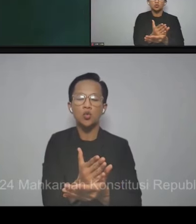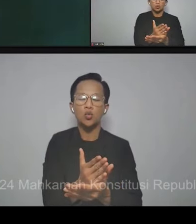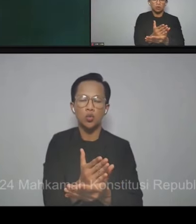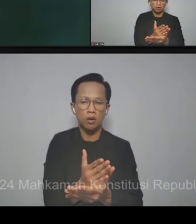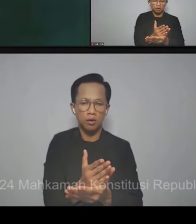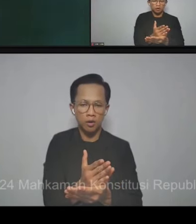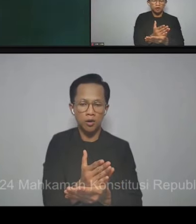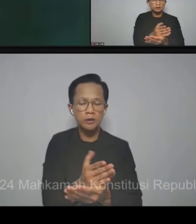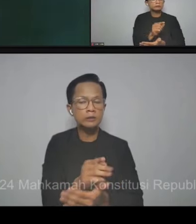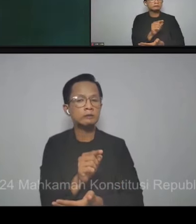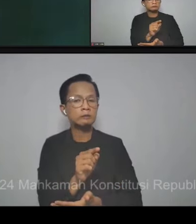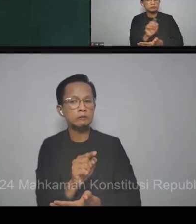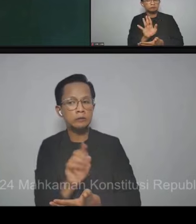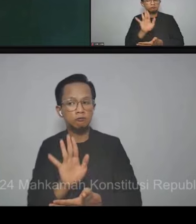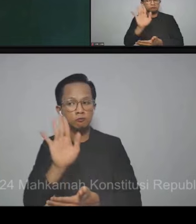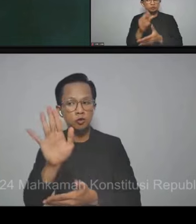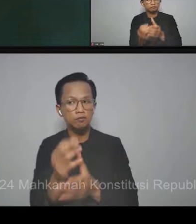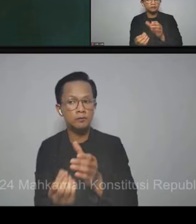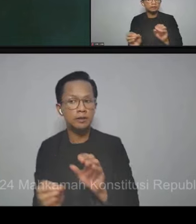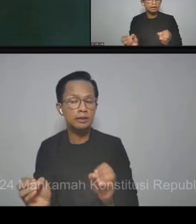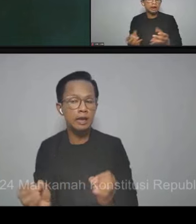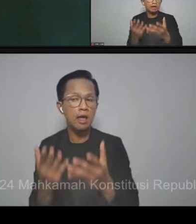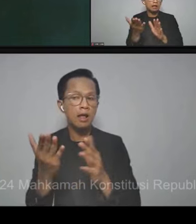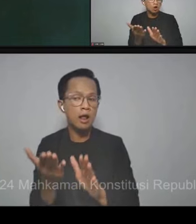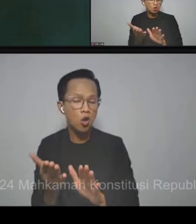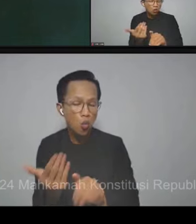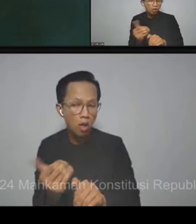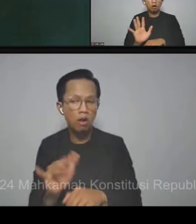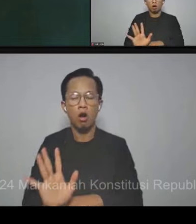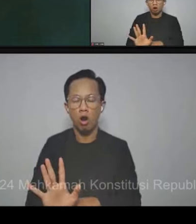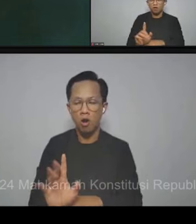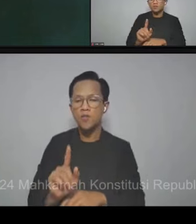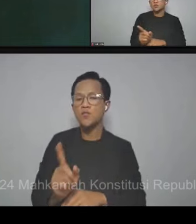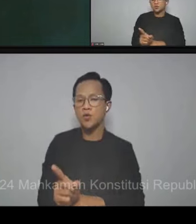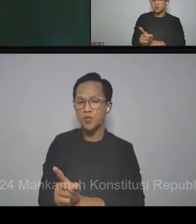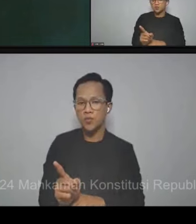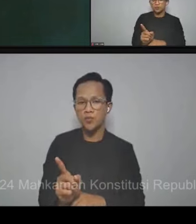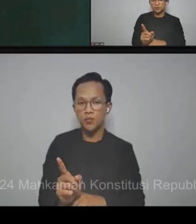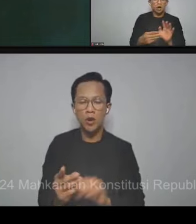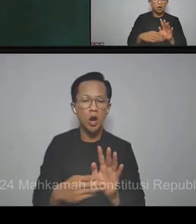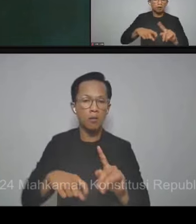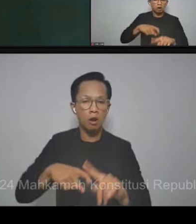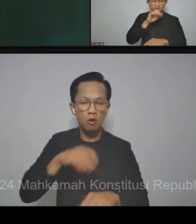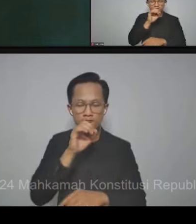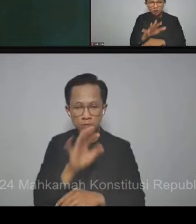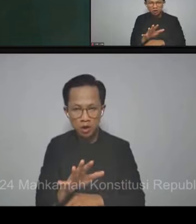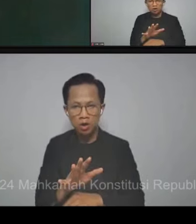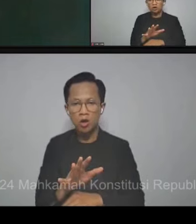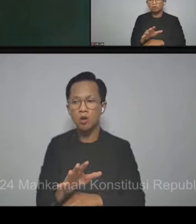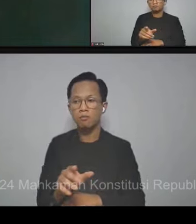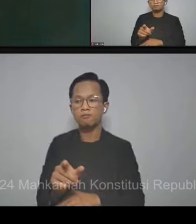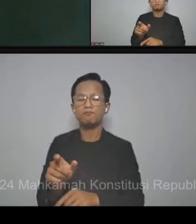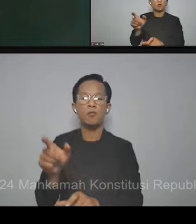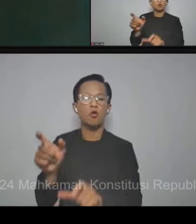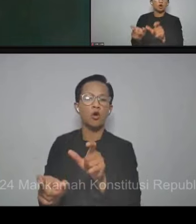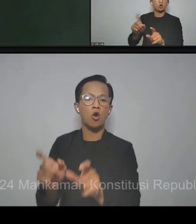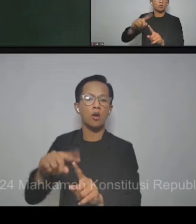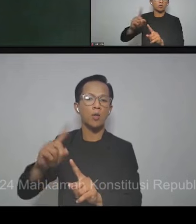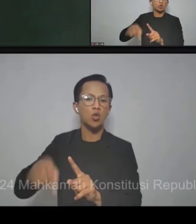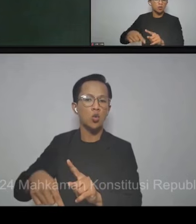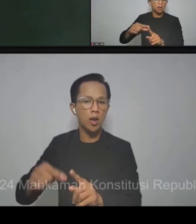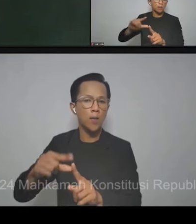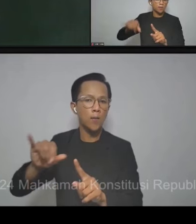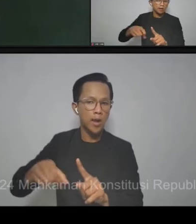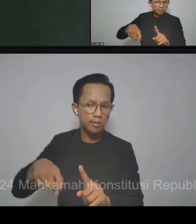tidak akan terjadi lagi dikarenakan telah ada pendirian mahkamah bahwa tidak diperbolehkannya aparat pajak melakukan tindakan untuk melakukan pemeriksaan bukti permulaan